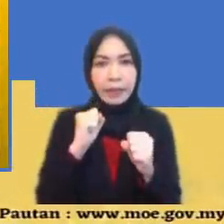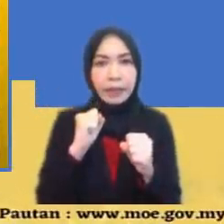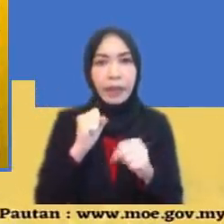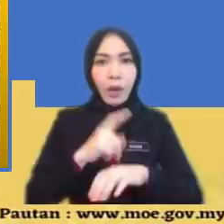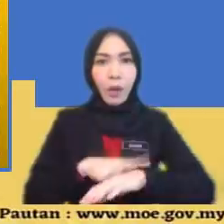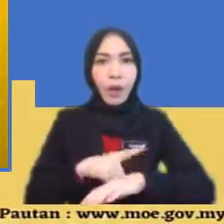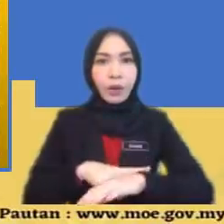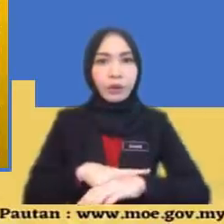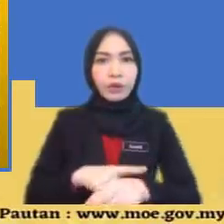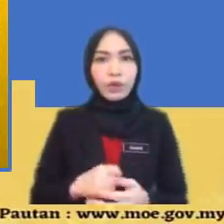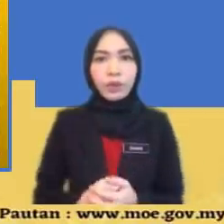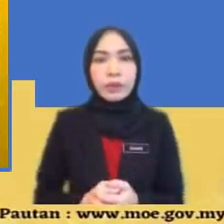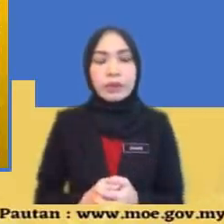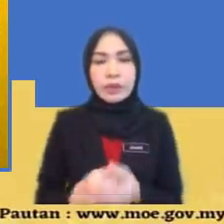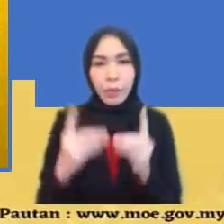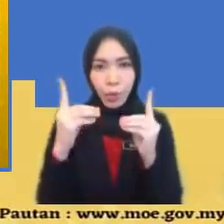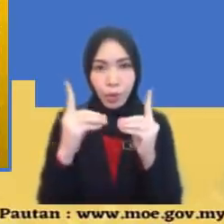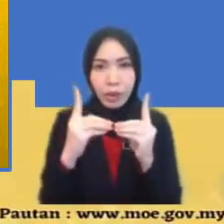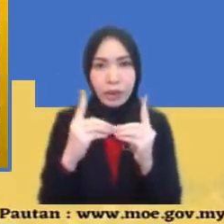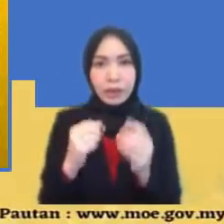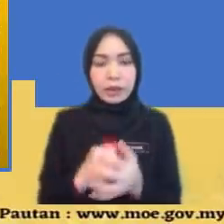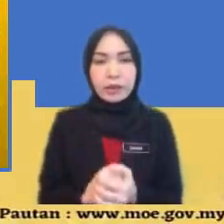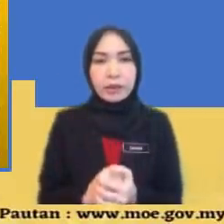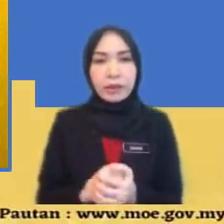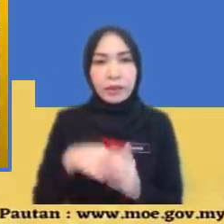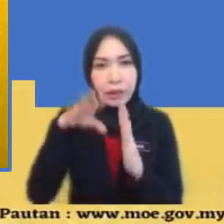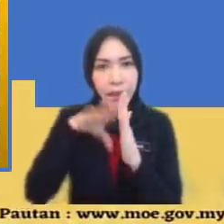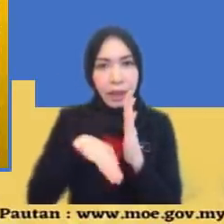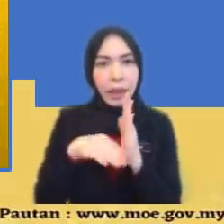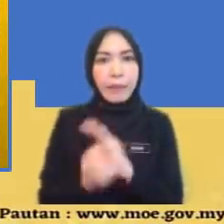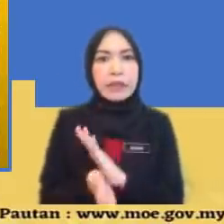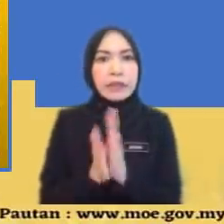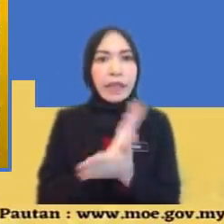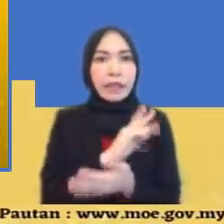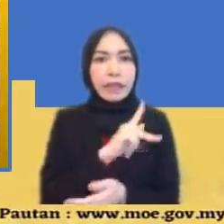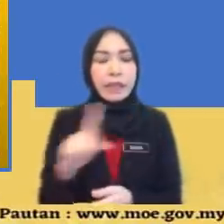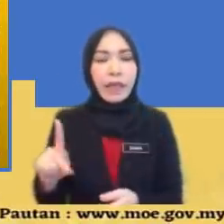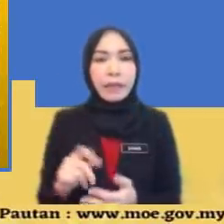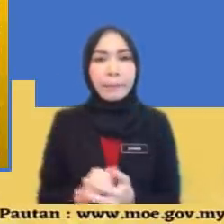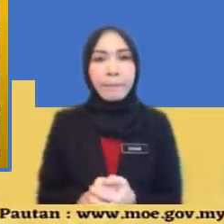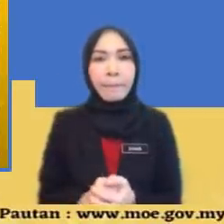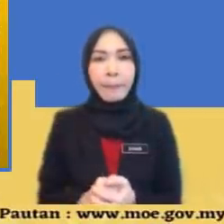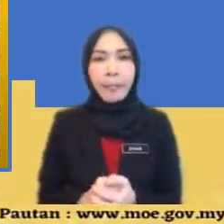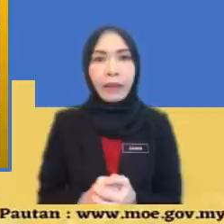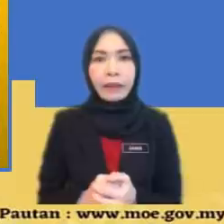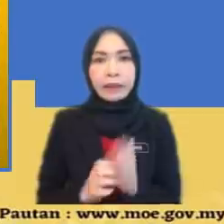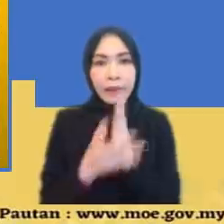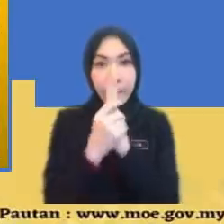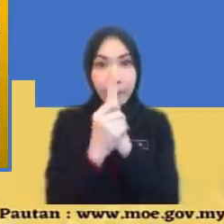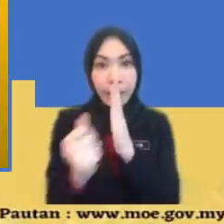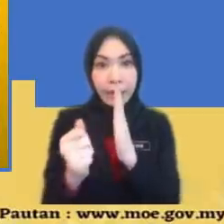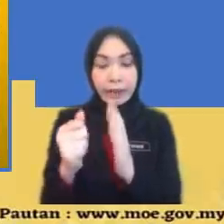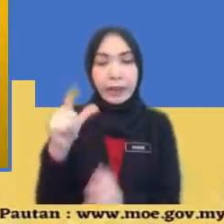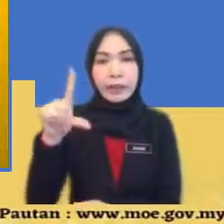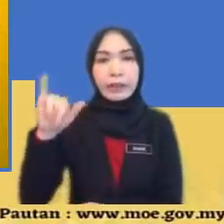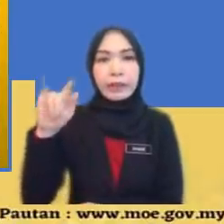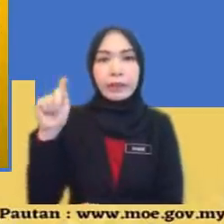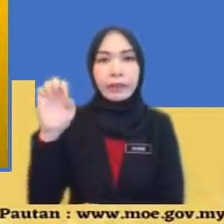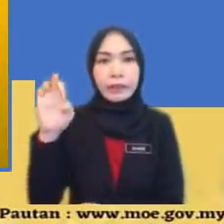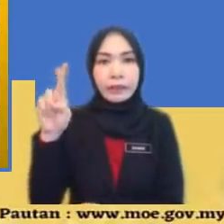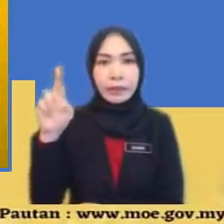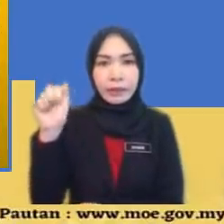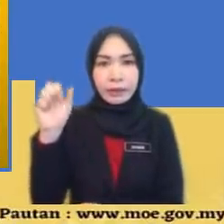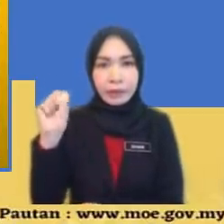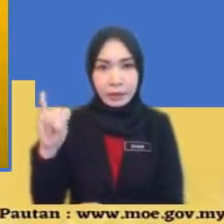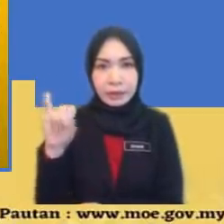menyebabkan penguasaan pembelajaran sebagai contohnya Kemayoran ditrace dan nomor resi dalam kalangan murid tahap